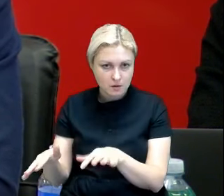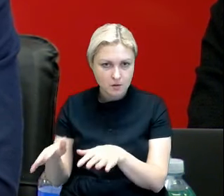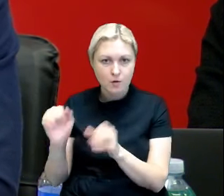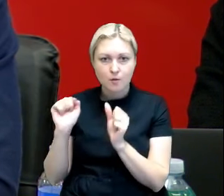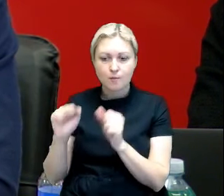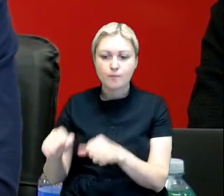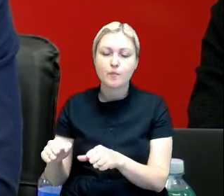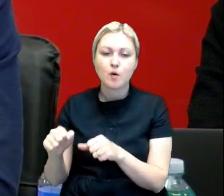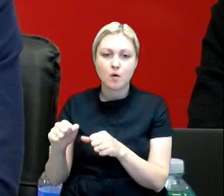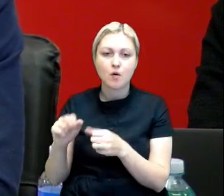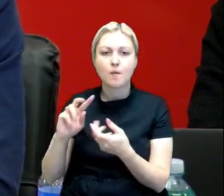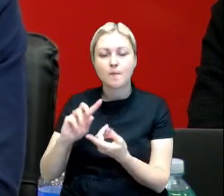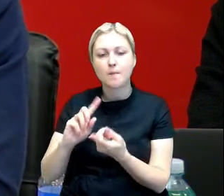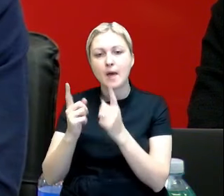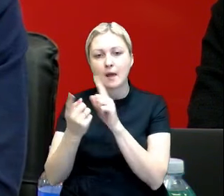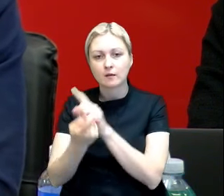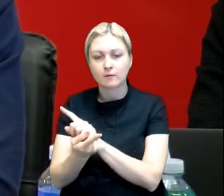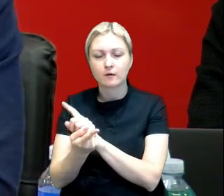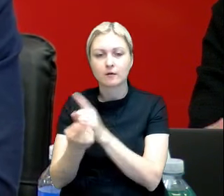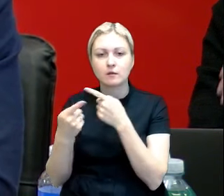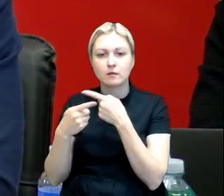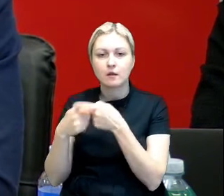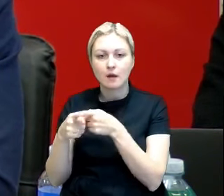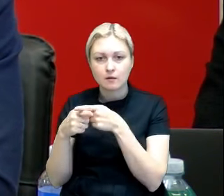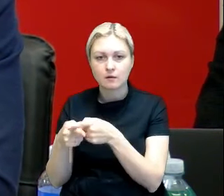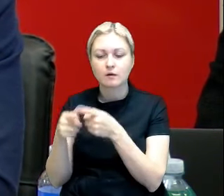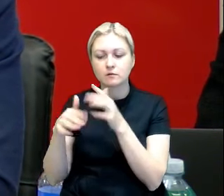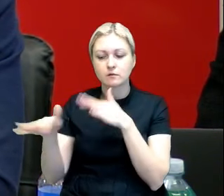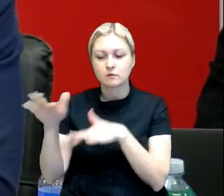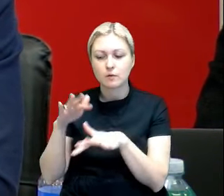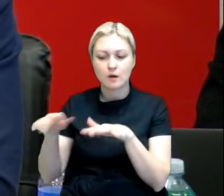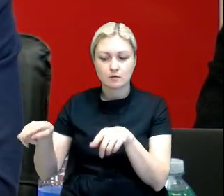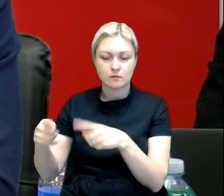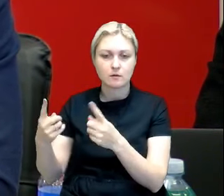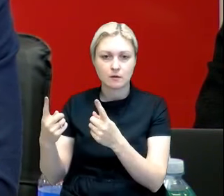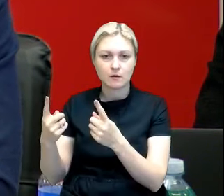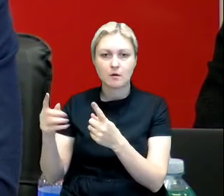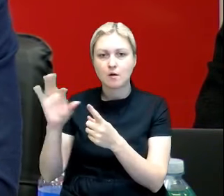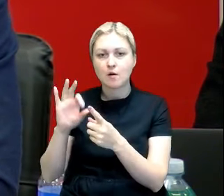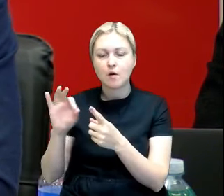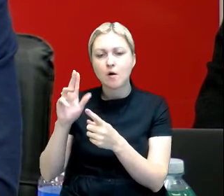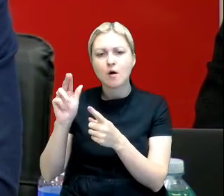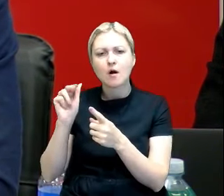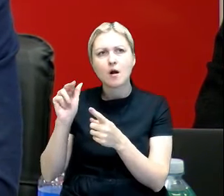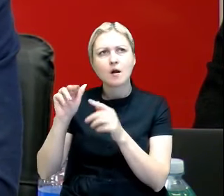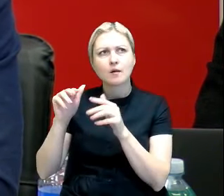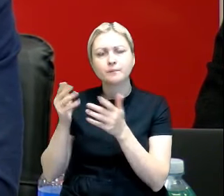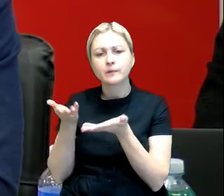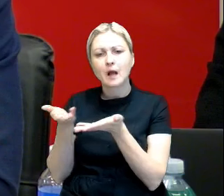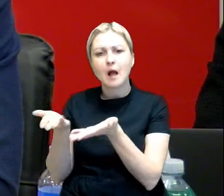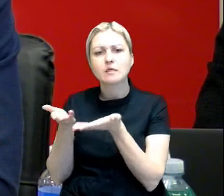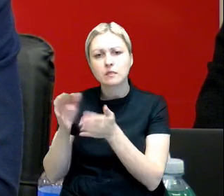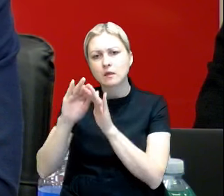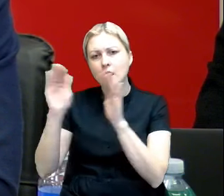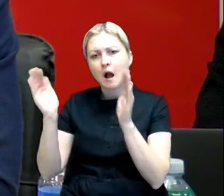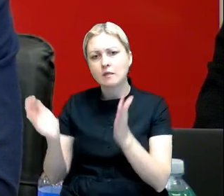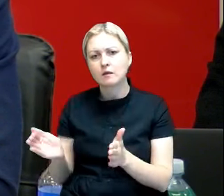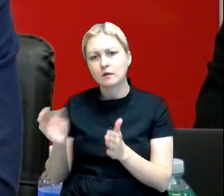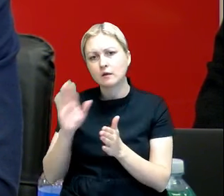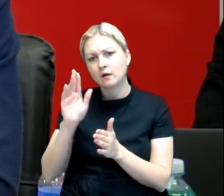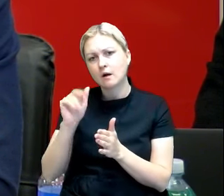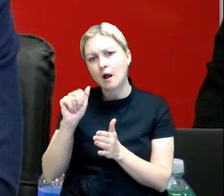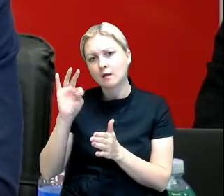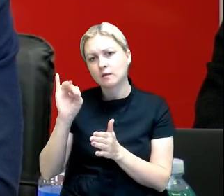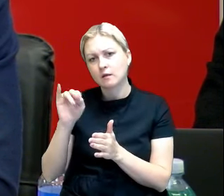pertvarkyti techniškai pagerinti situaciją dėl katilo ir ir tai būtent metinio